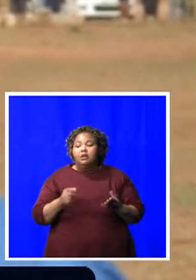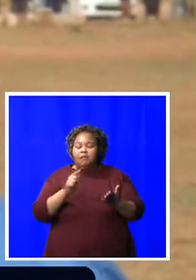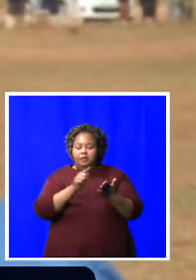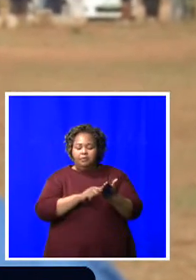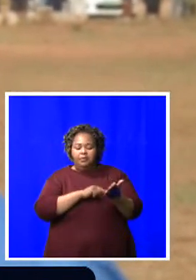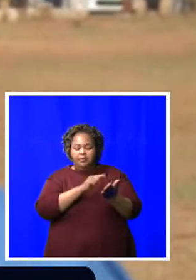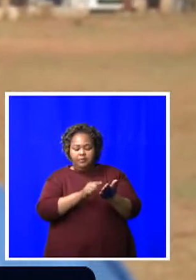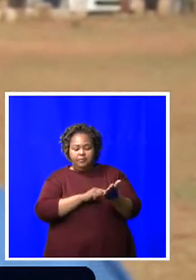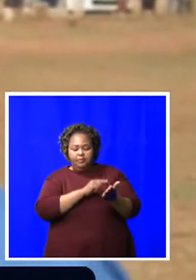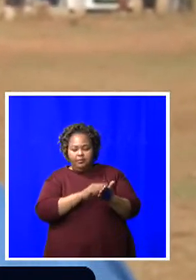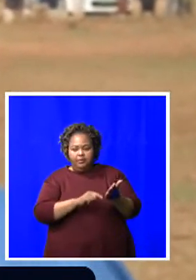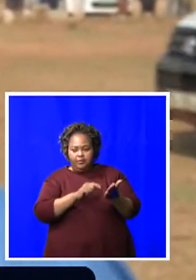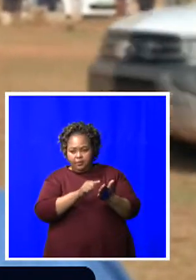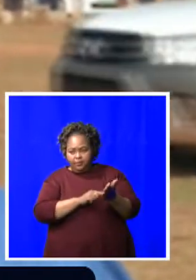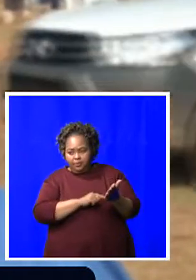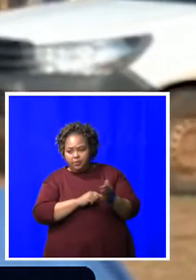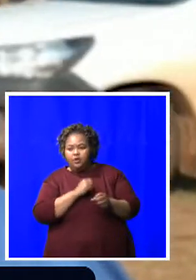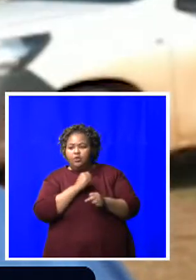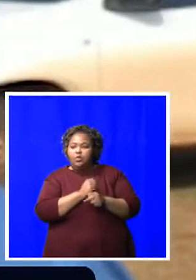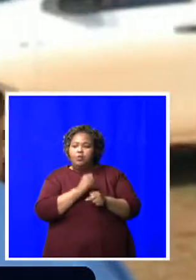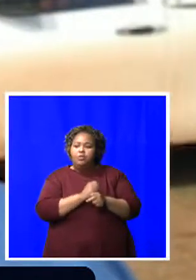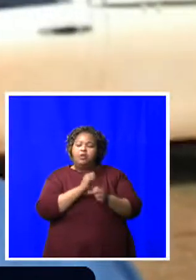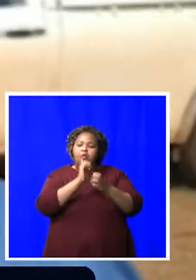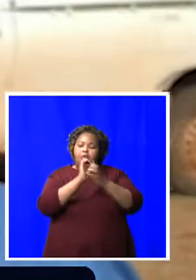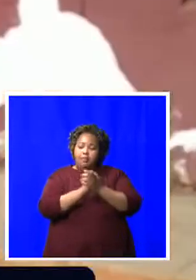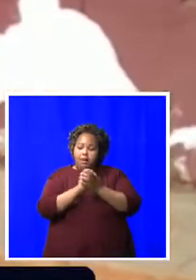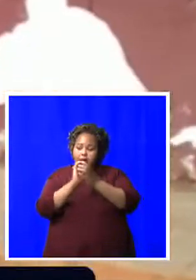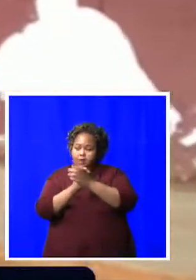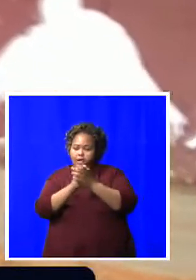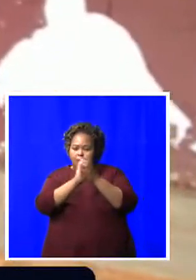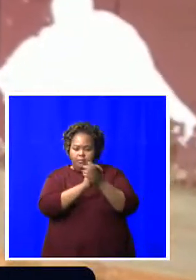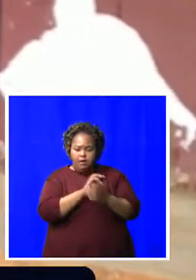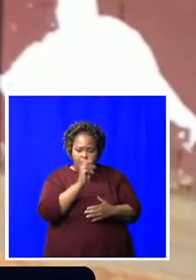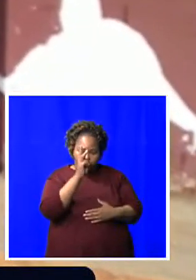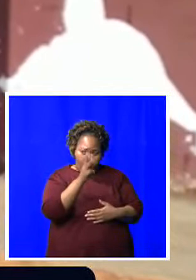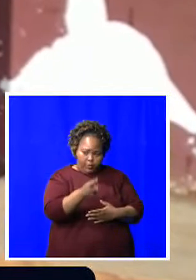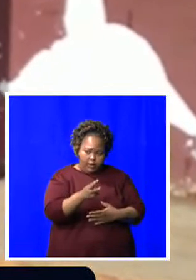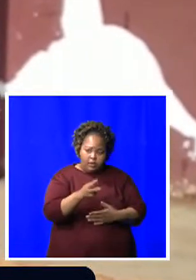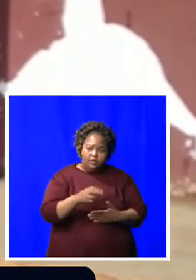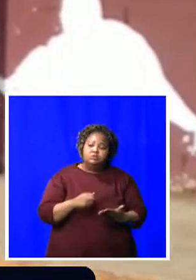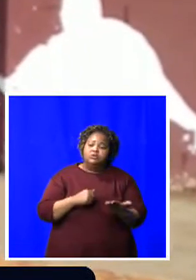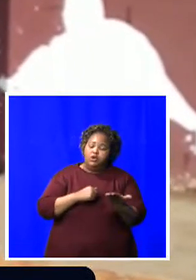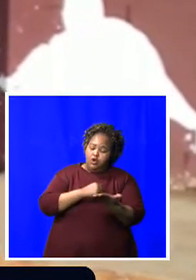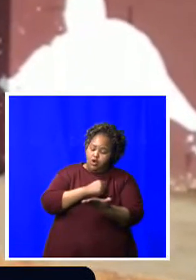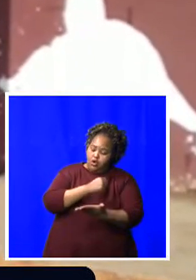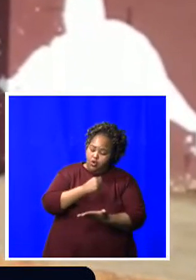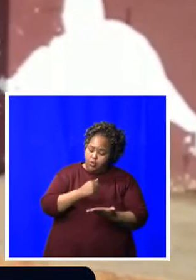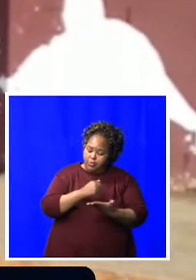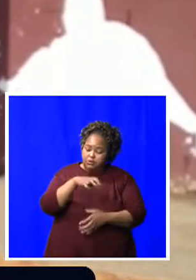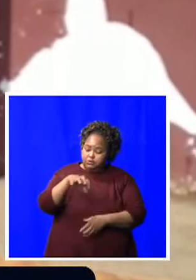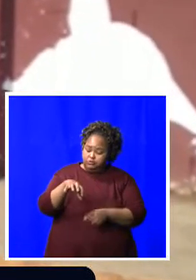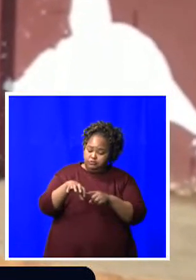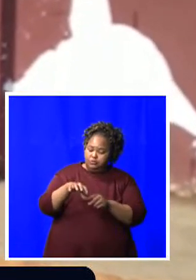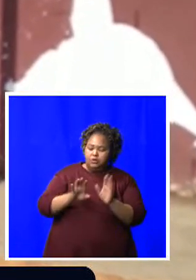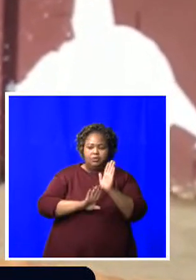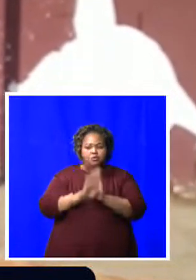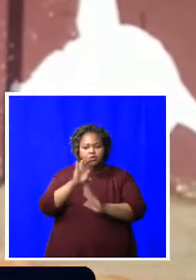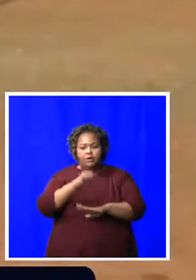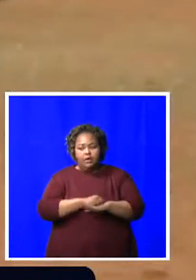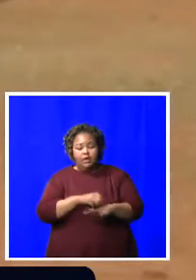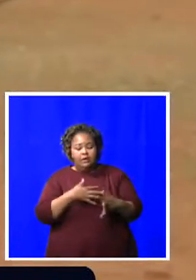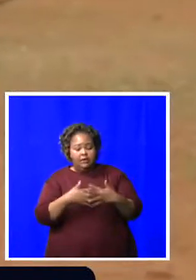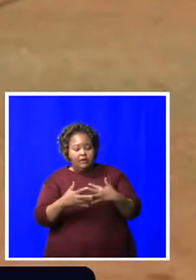yebo lichubeke kahle letinfo lesitikasile lesiticelile kubo tibe